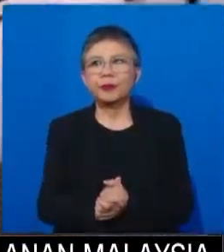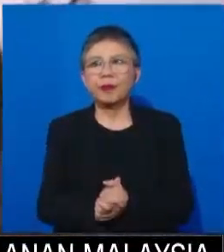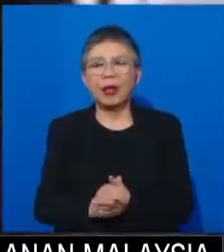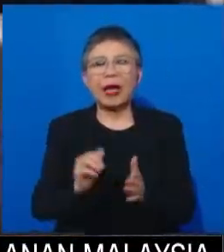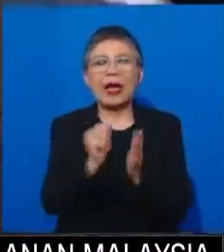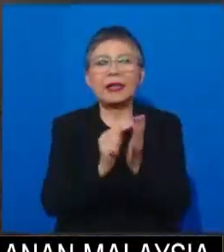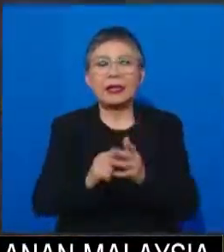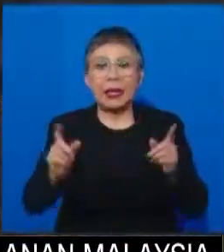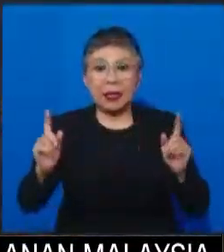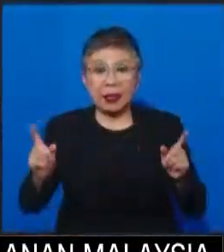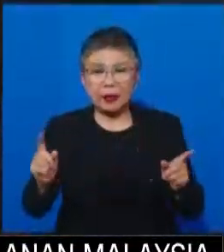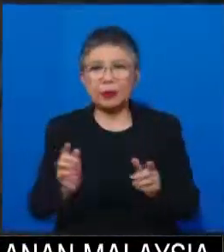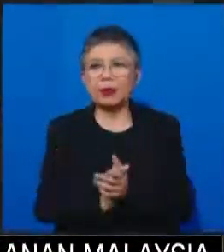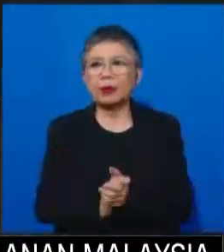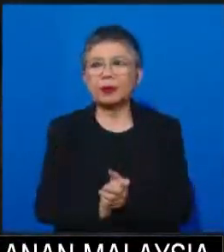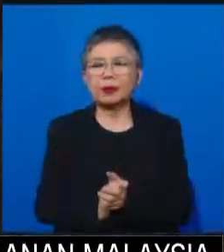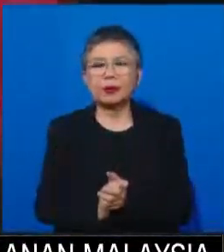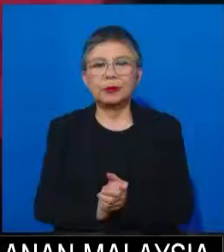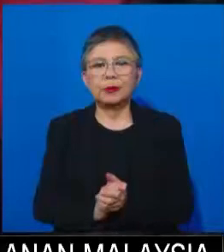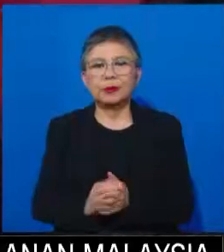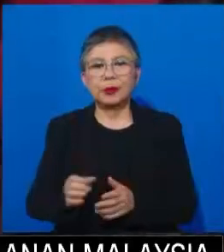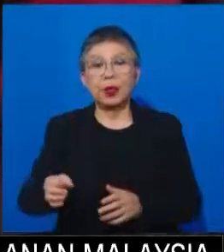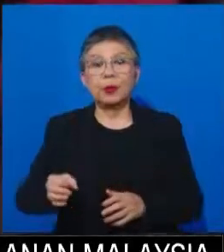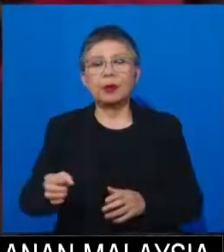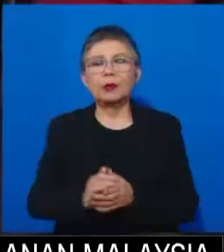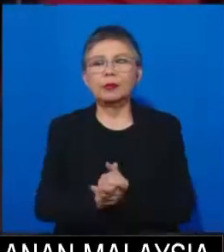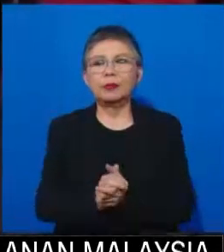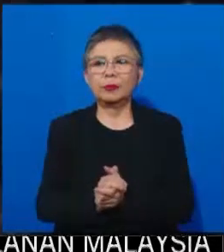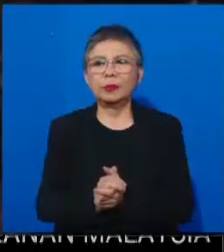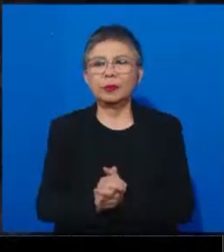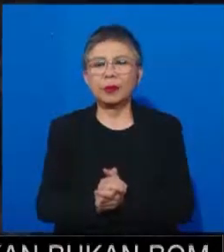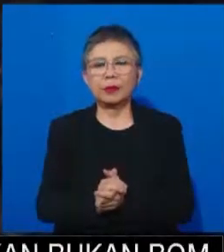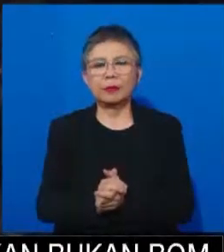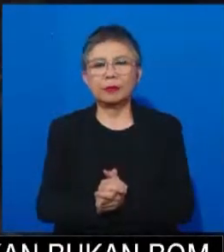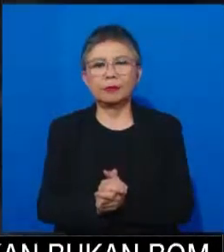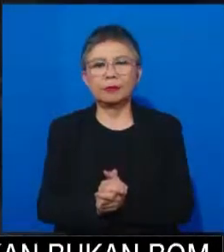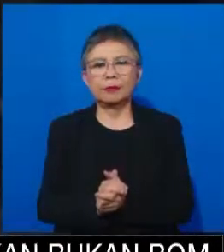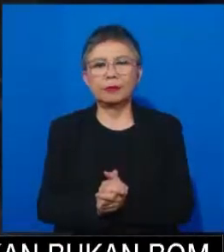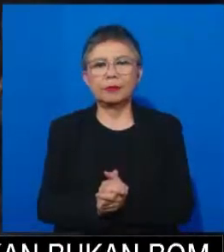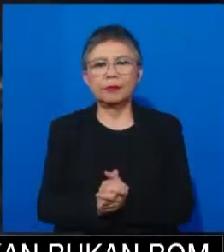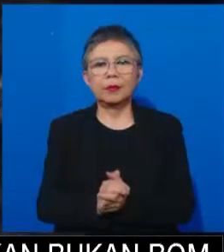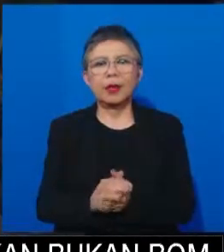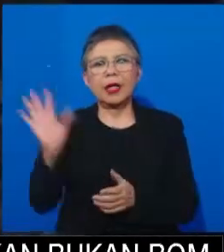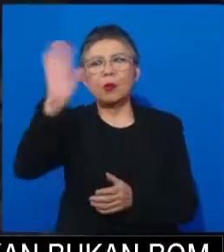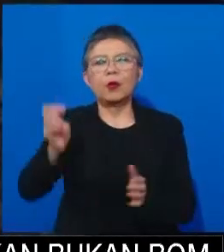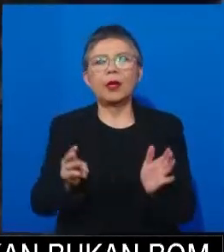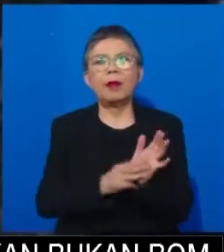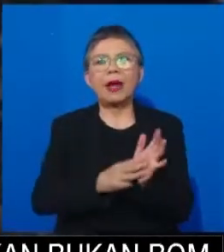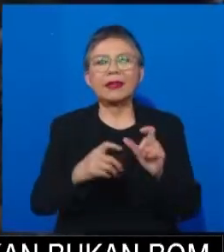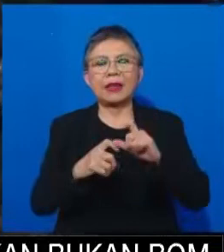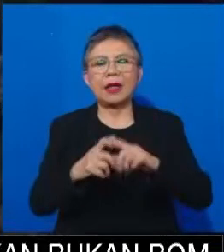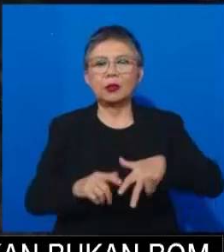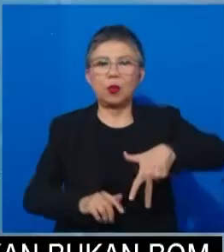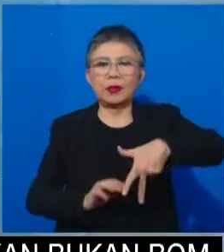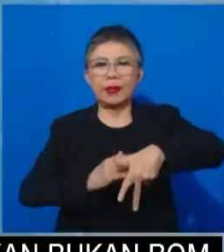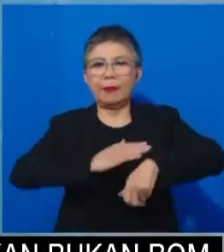Ritual Mangaro Sabtu siang berlangsung di Desa Pasapa Mambu, Kecamatan Mesawa, Kabupaten Mamasa, Sulawesi